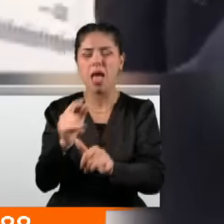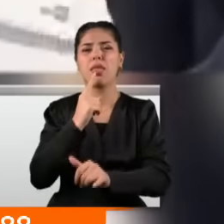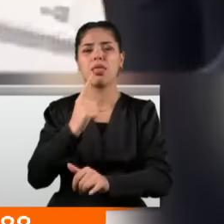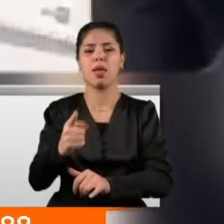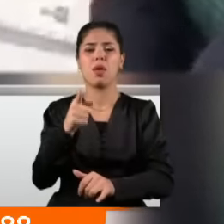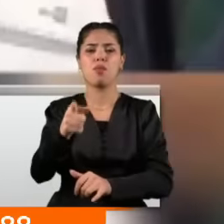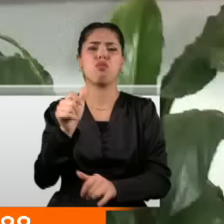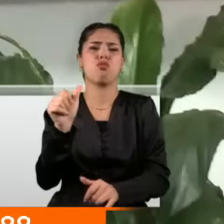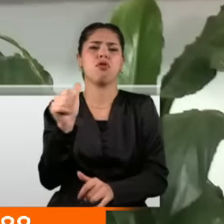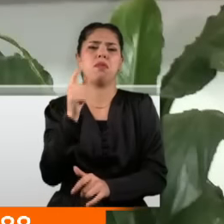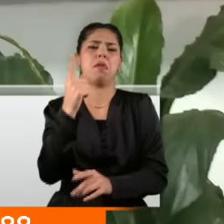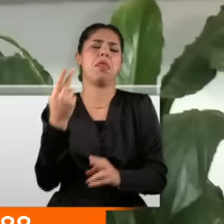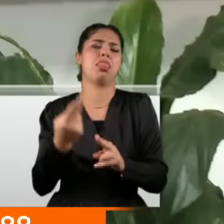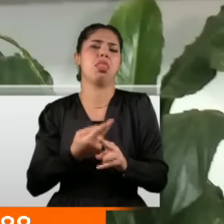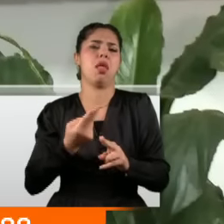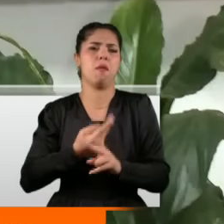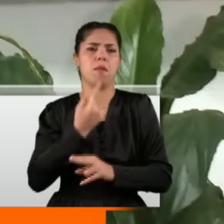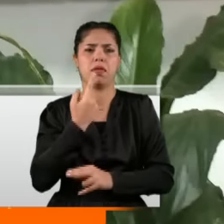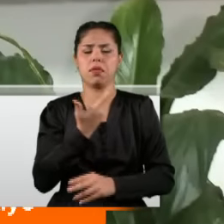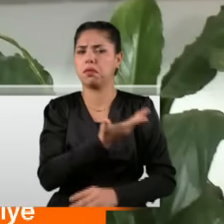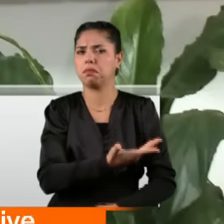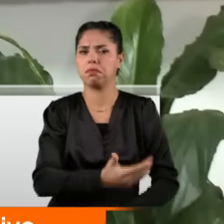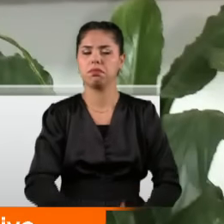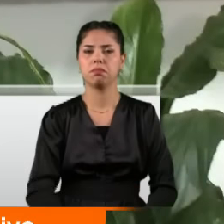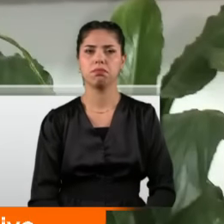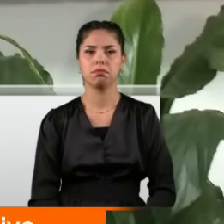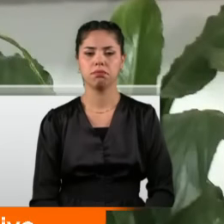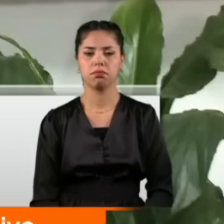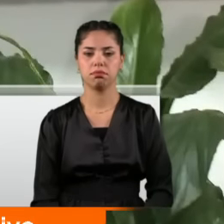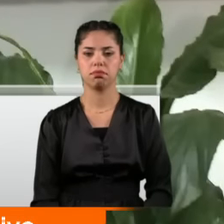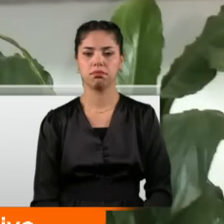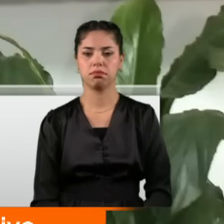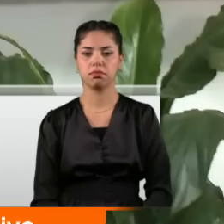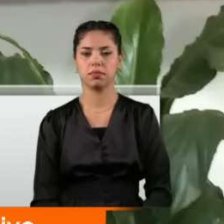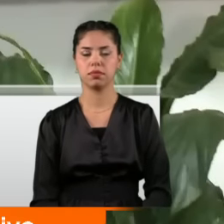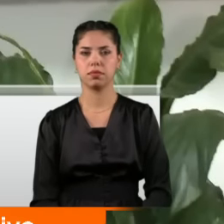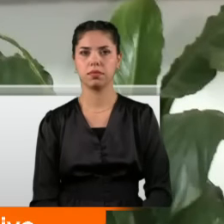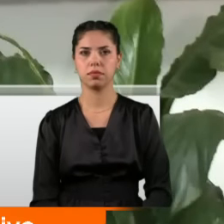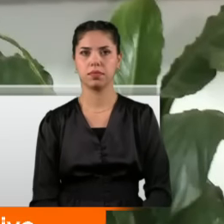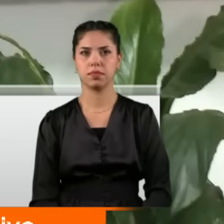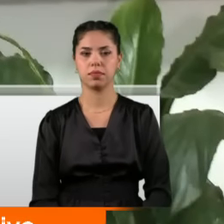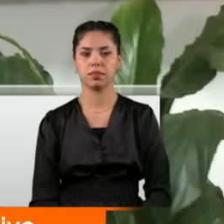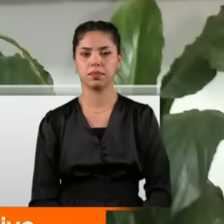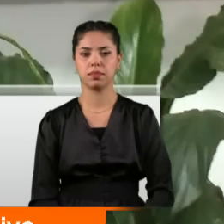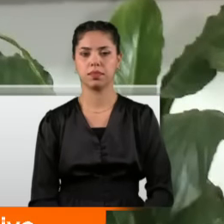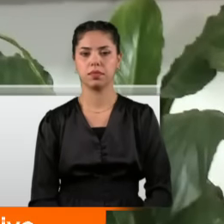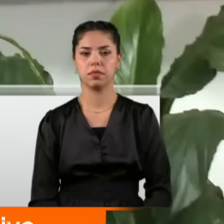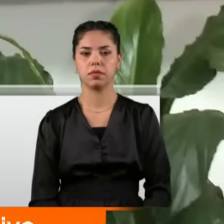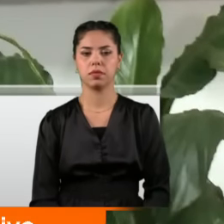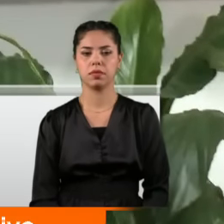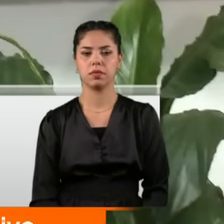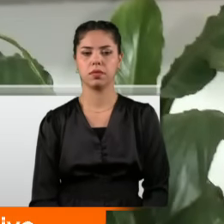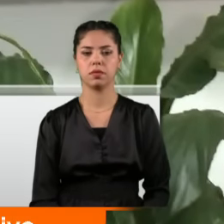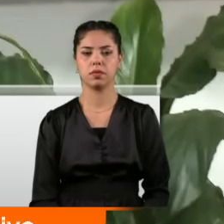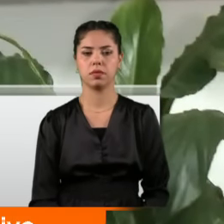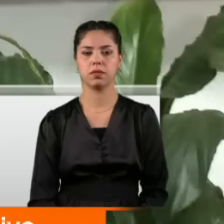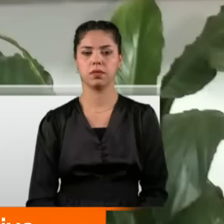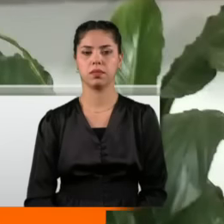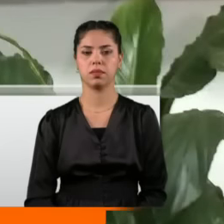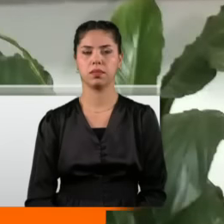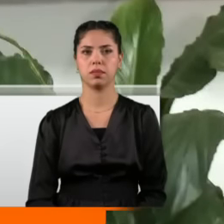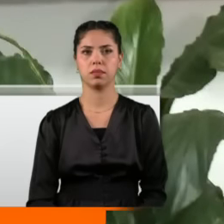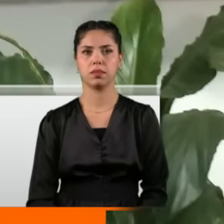bir deneyim dedi. Bir yandan da hayırlı bir tarafı var. Esenyurt'taki çirkin görüntünün bir tersi yaşanmış. Bunun